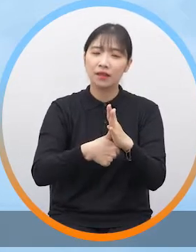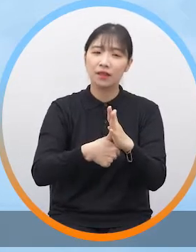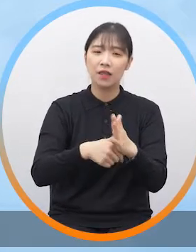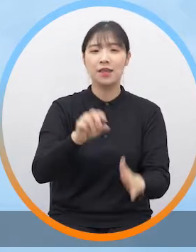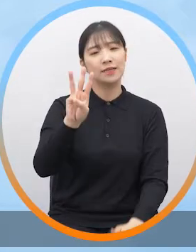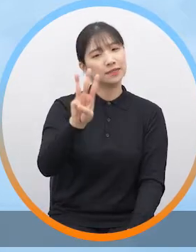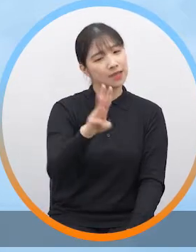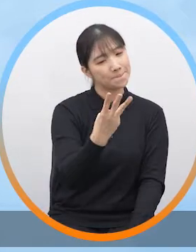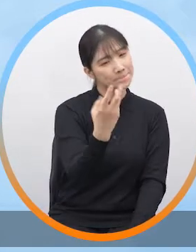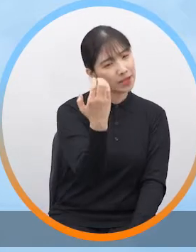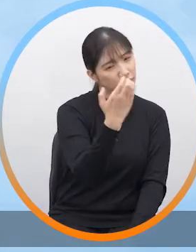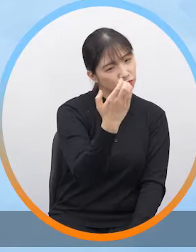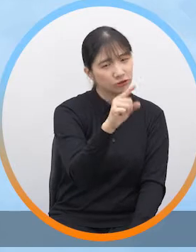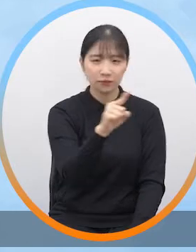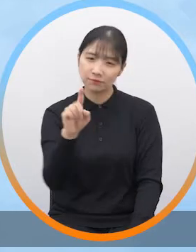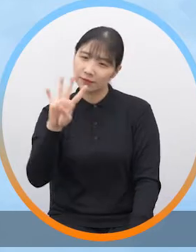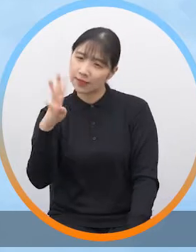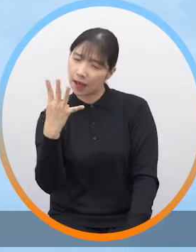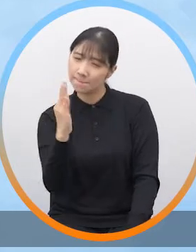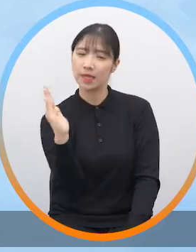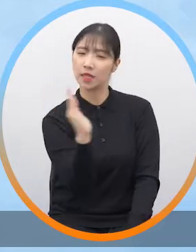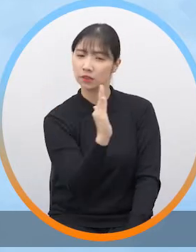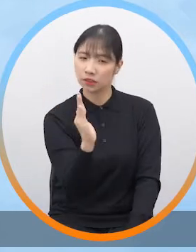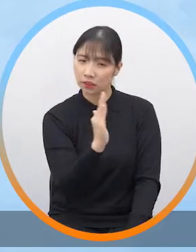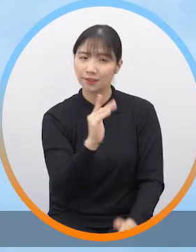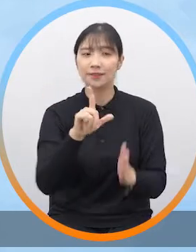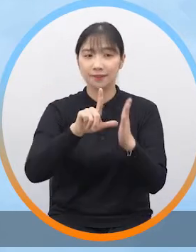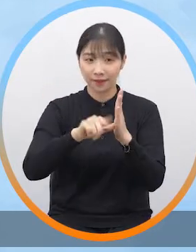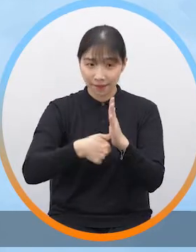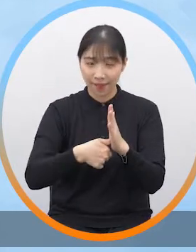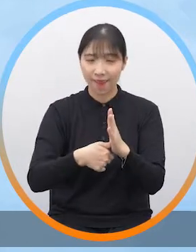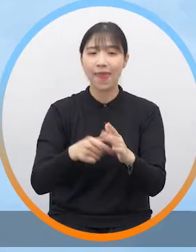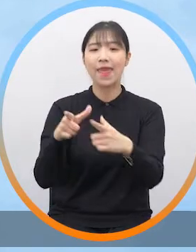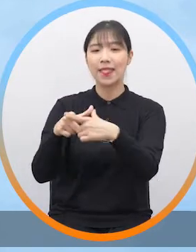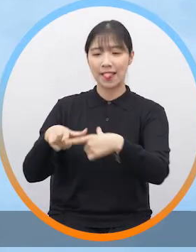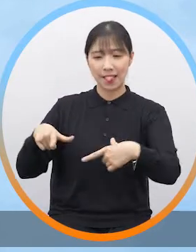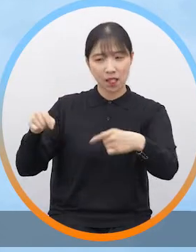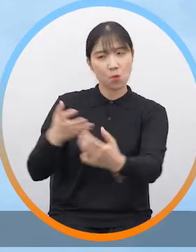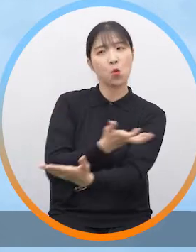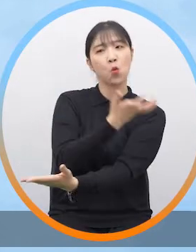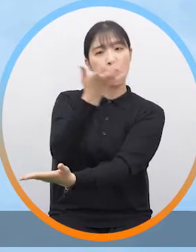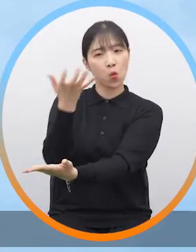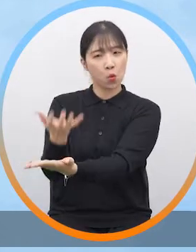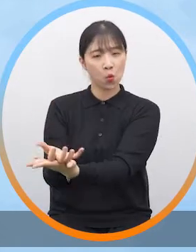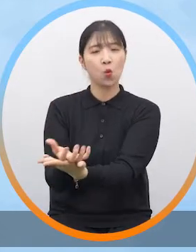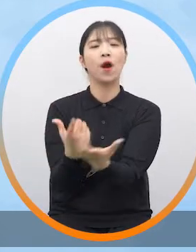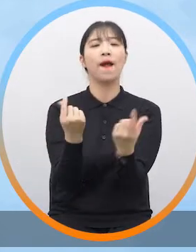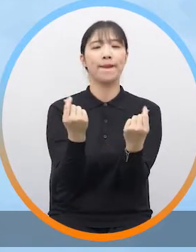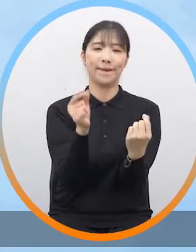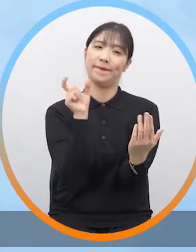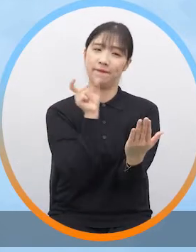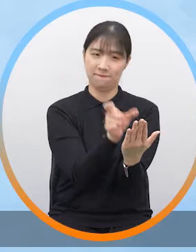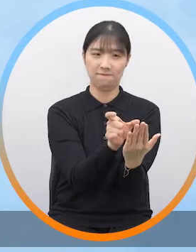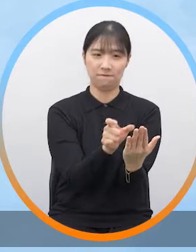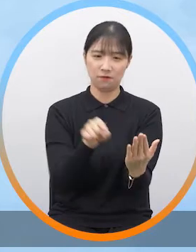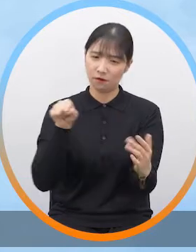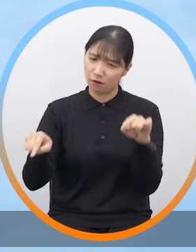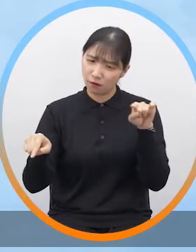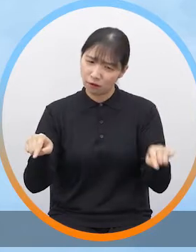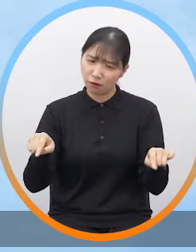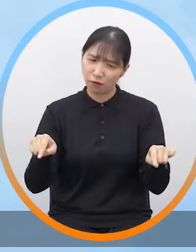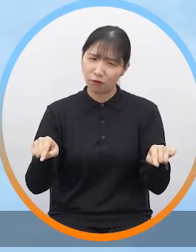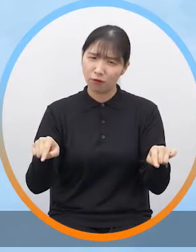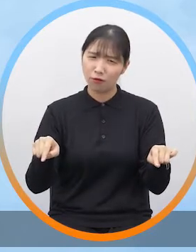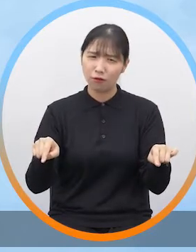390년대 후반 400년대 초반 이 경에 외국 일본으로 건너온 것처럼 기록되어 있어서 이 두 기록